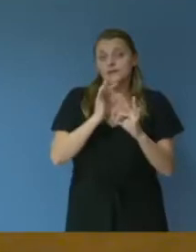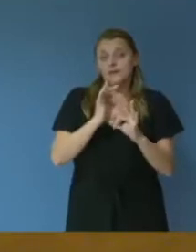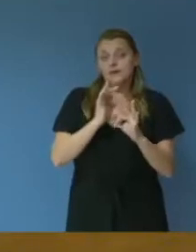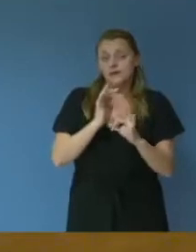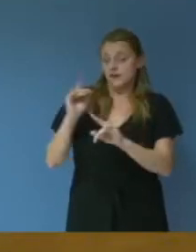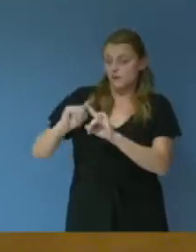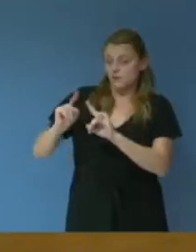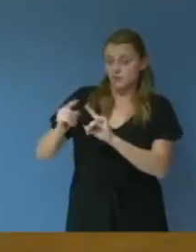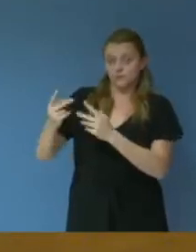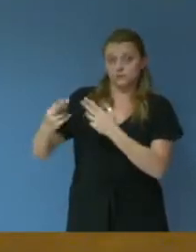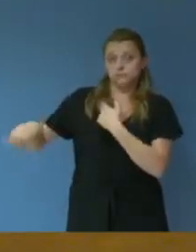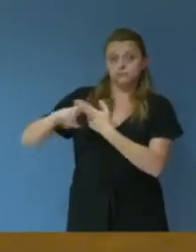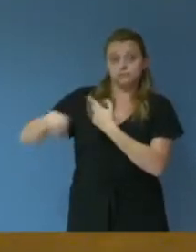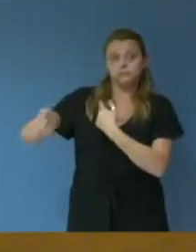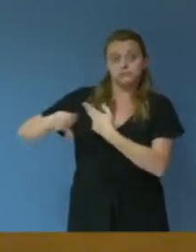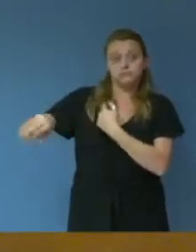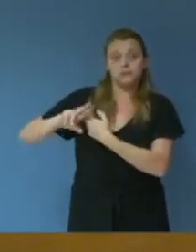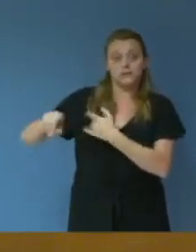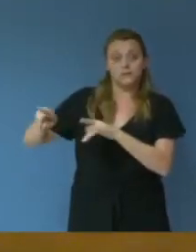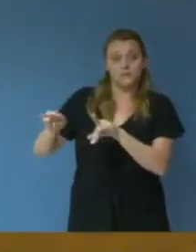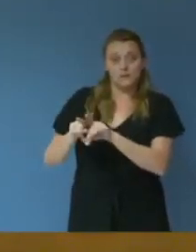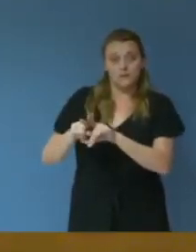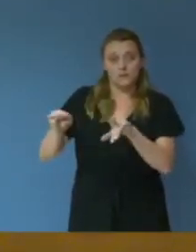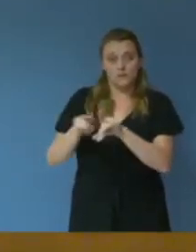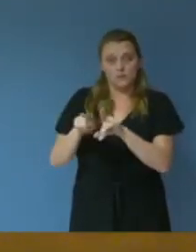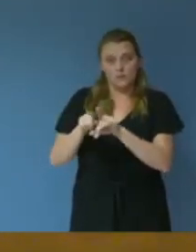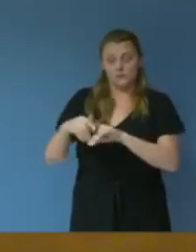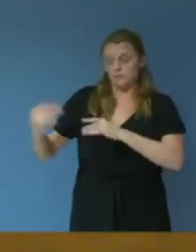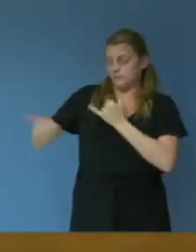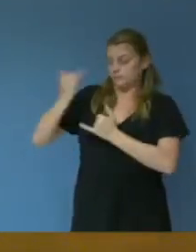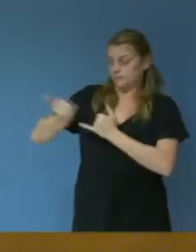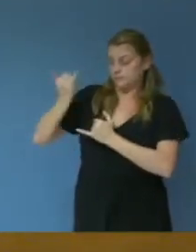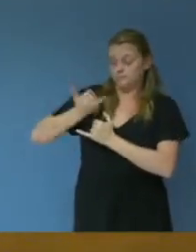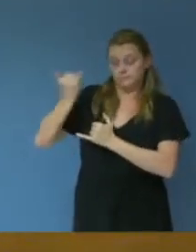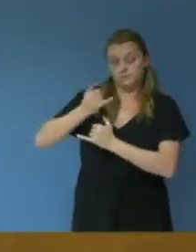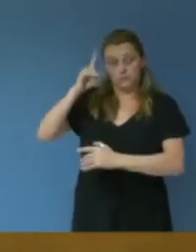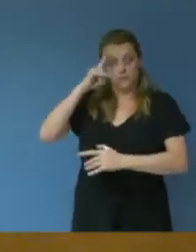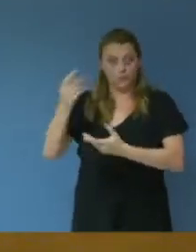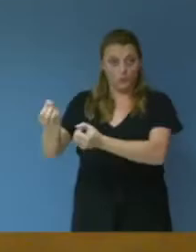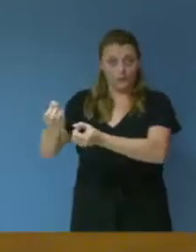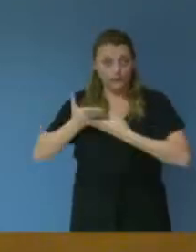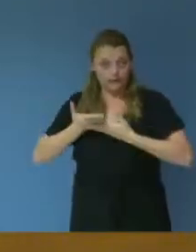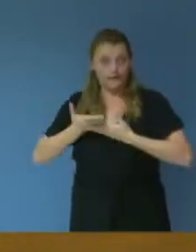guerre lasse, plus d'appels téléphoniques nous sont venus signaler ce problème. Merci.